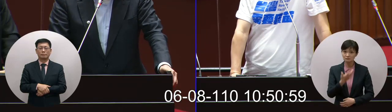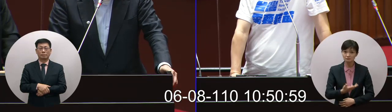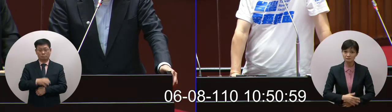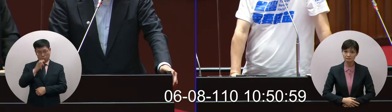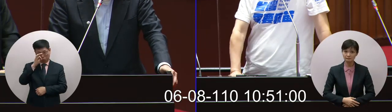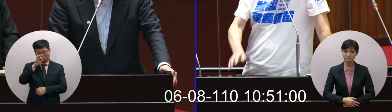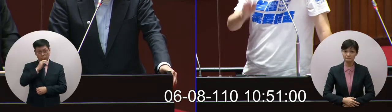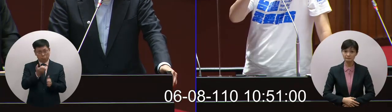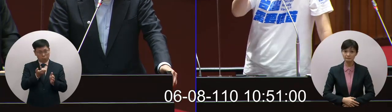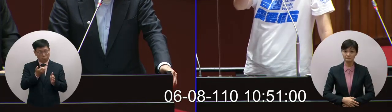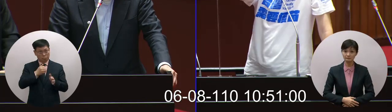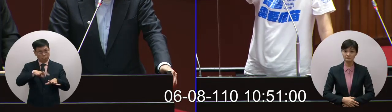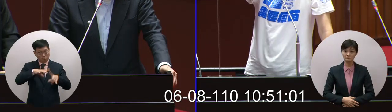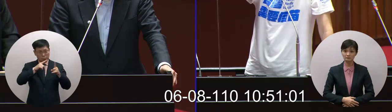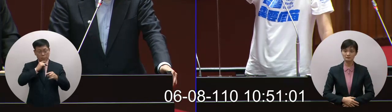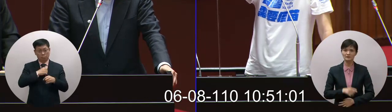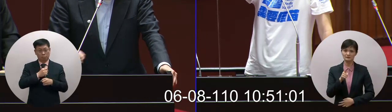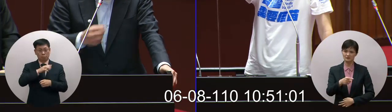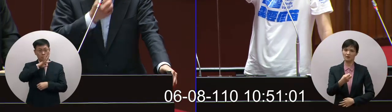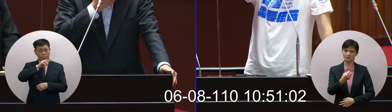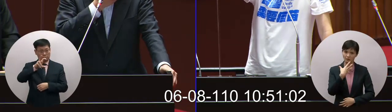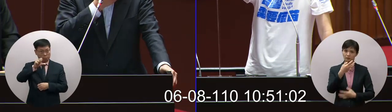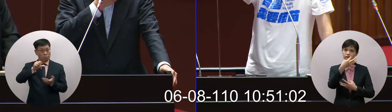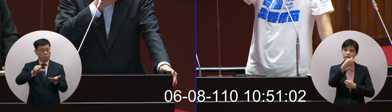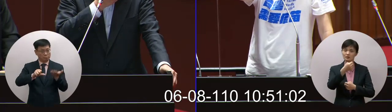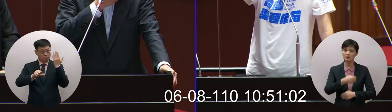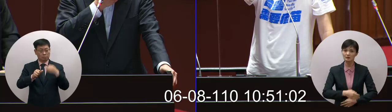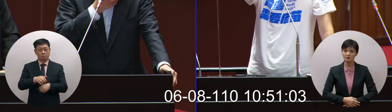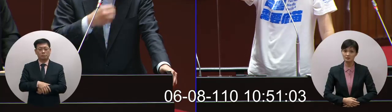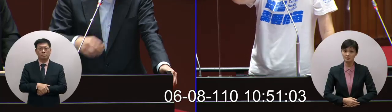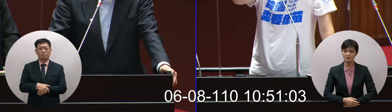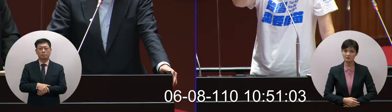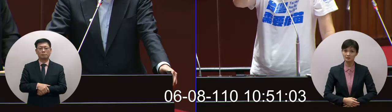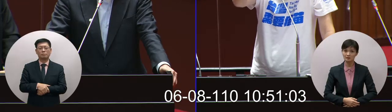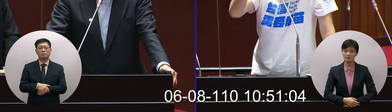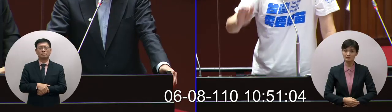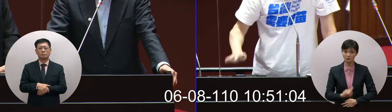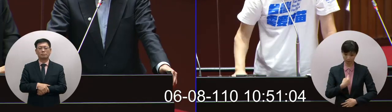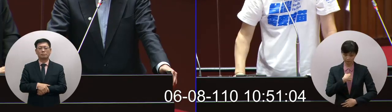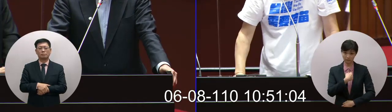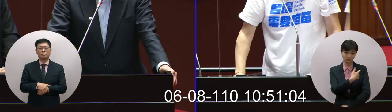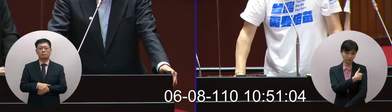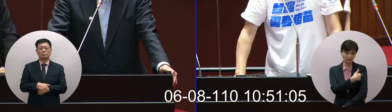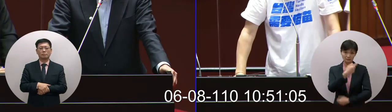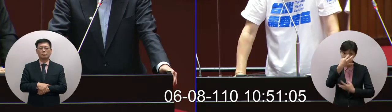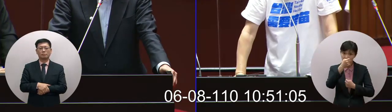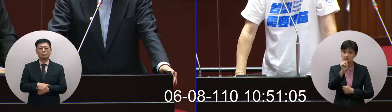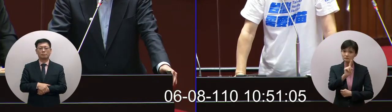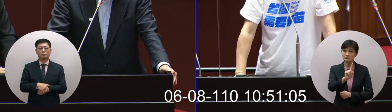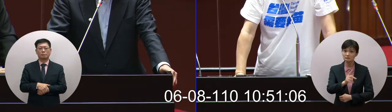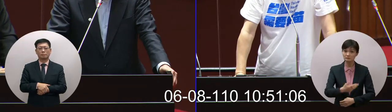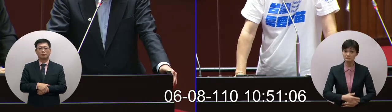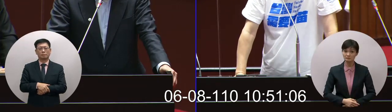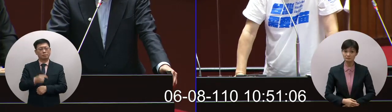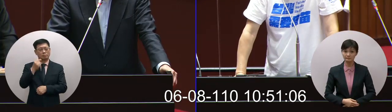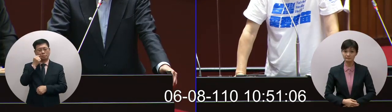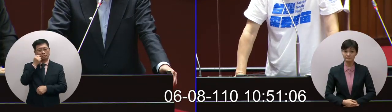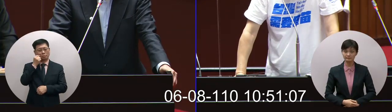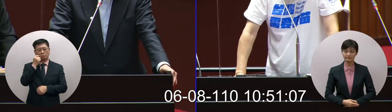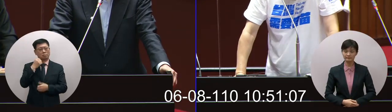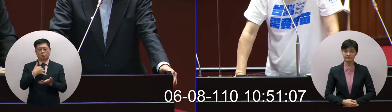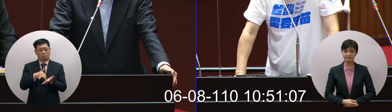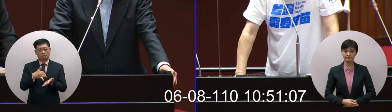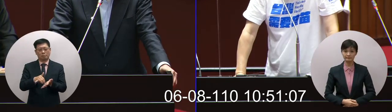要看前面我们现在是75岁以上的。 你告诉我一个时间，我什么时候可以打得到？ 这很难去预